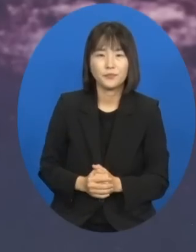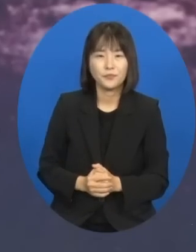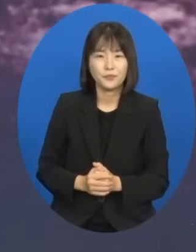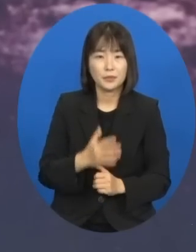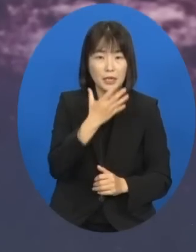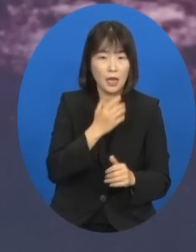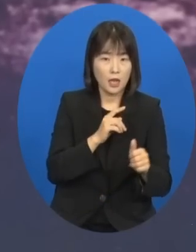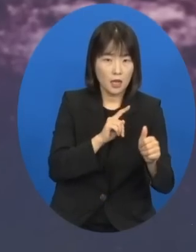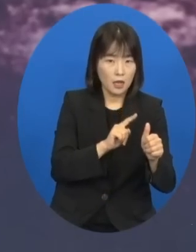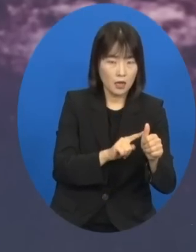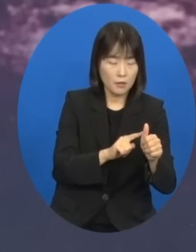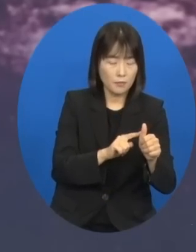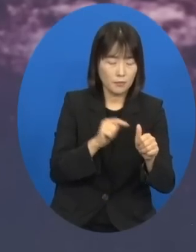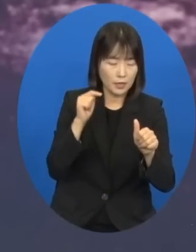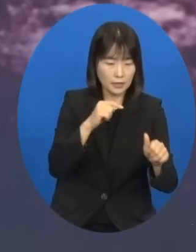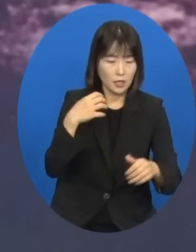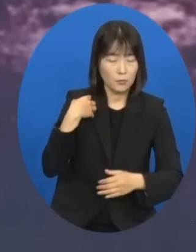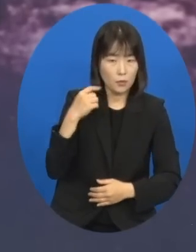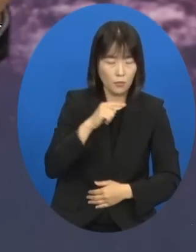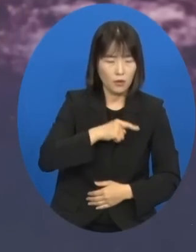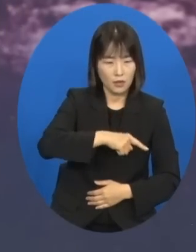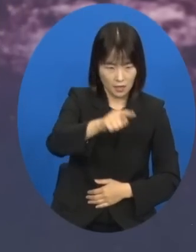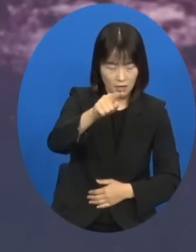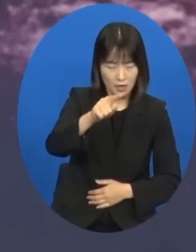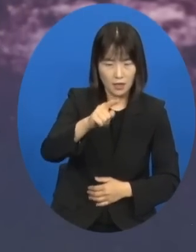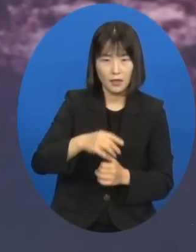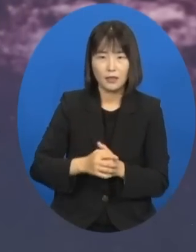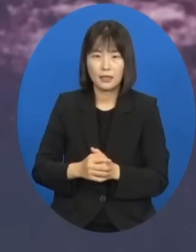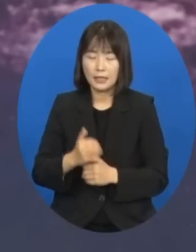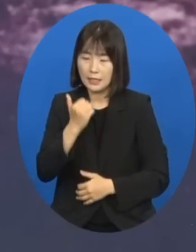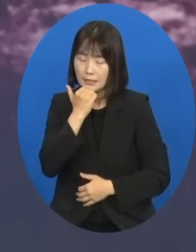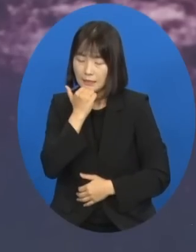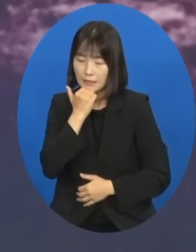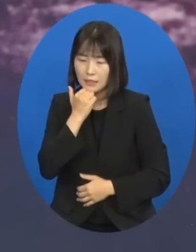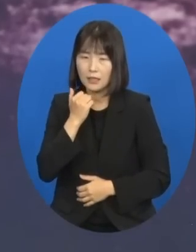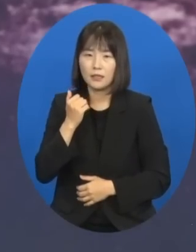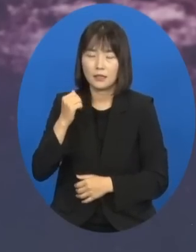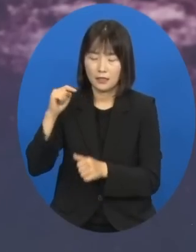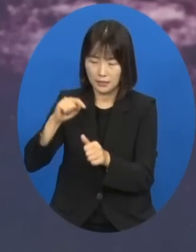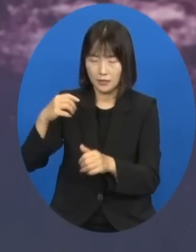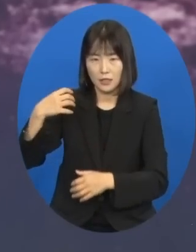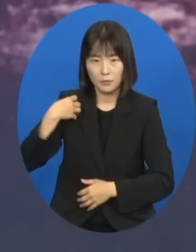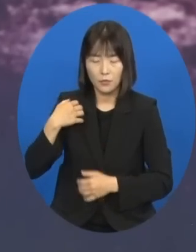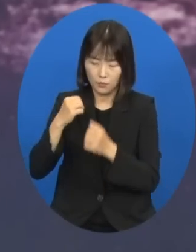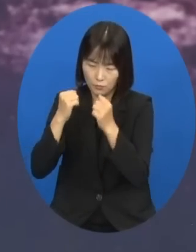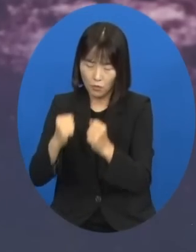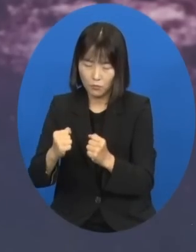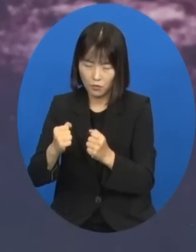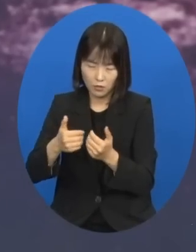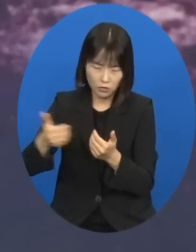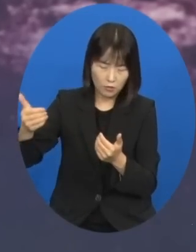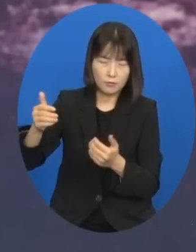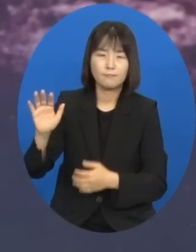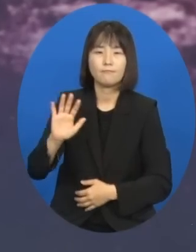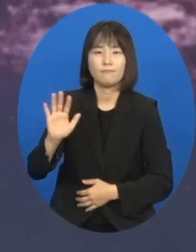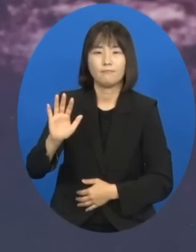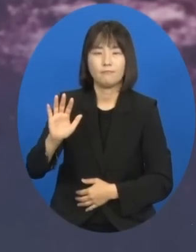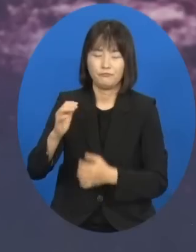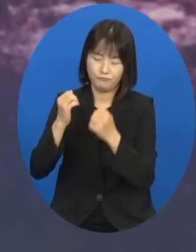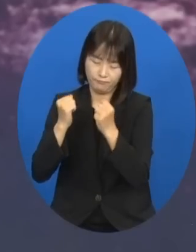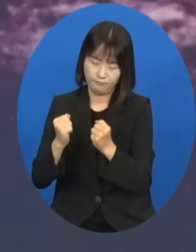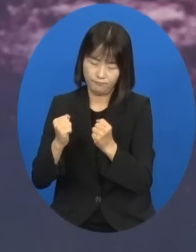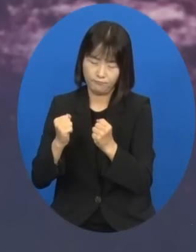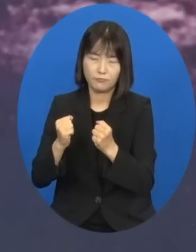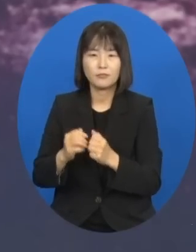아브라함의 사명은 가는 것이었다면 이삭의 사명은 머물러 있는 것입니다. 떠나지 않는 것입니다. 여러분, 머물러